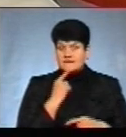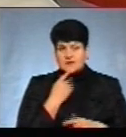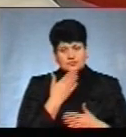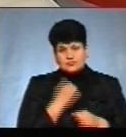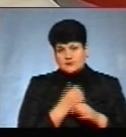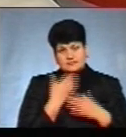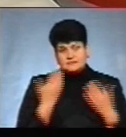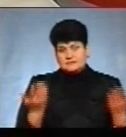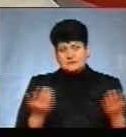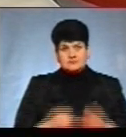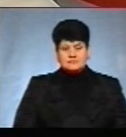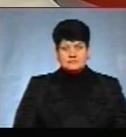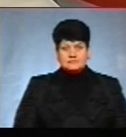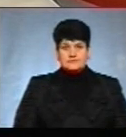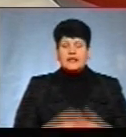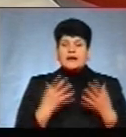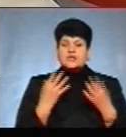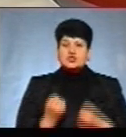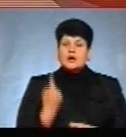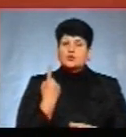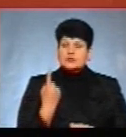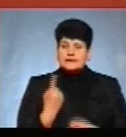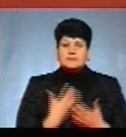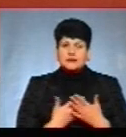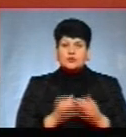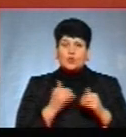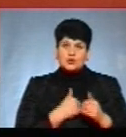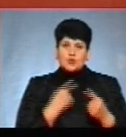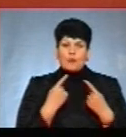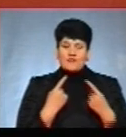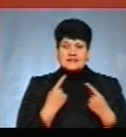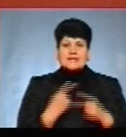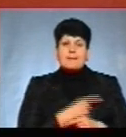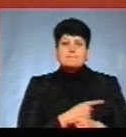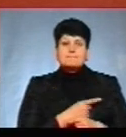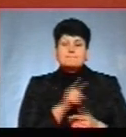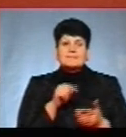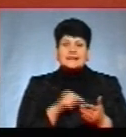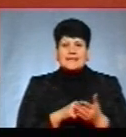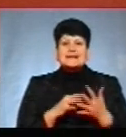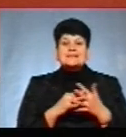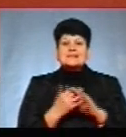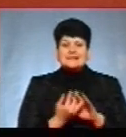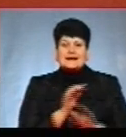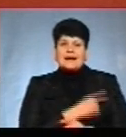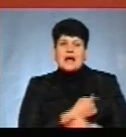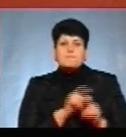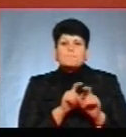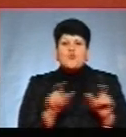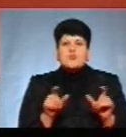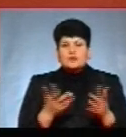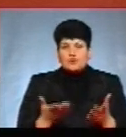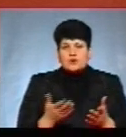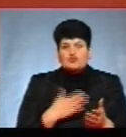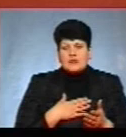не важко це зробити. Ні, це елементарно. Ще один момент, який хочеться сьогодні обговорити, це питання амбулаторій, сільських амбулаторій, які зараз